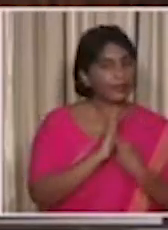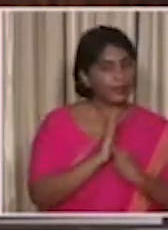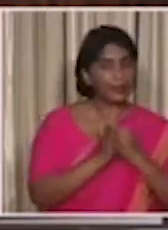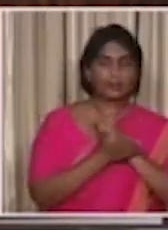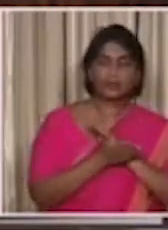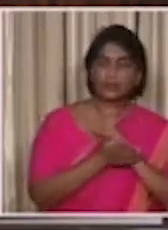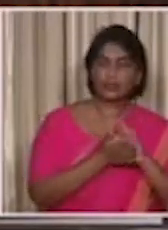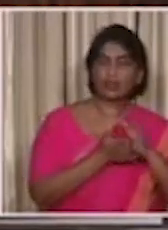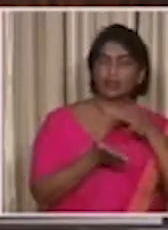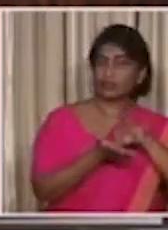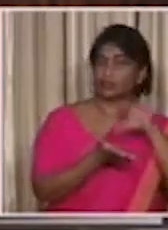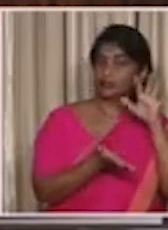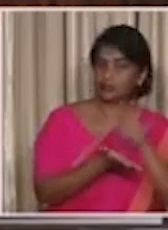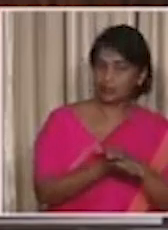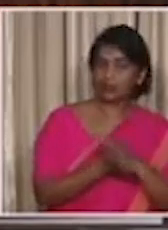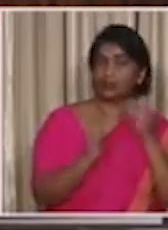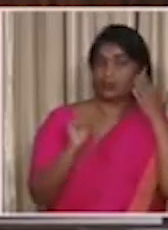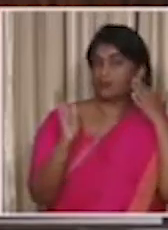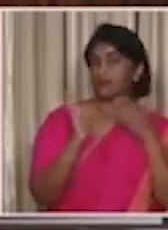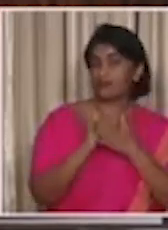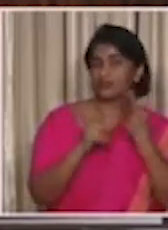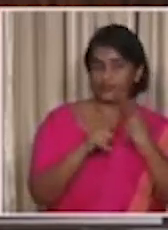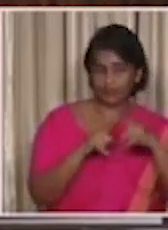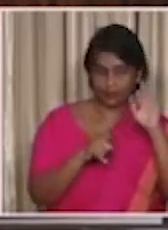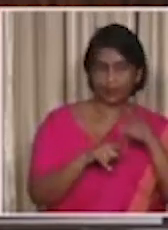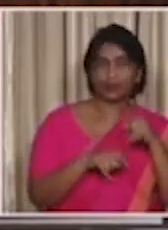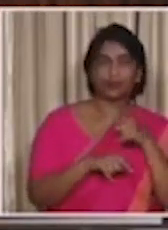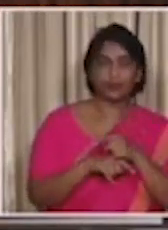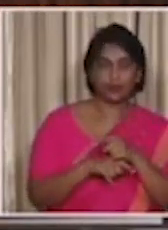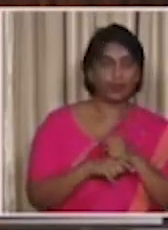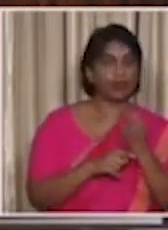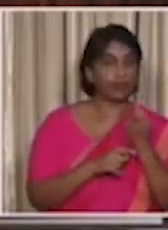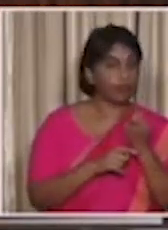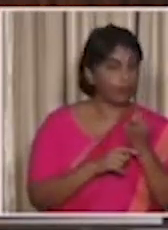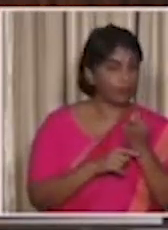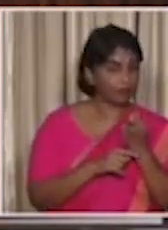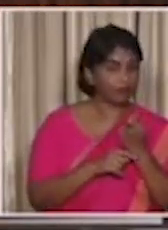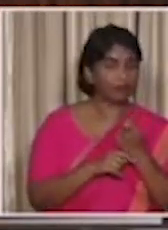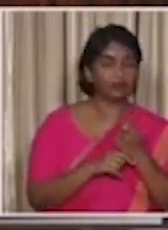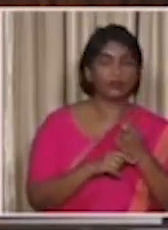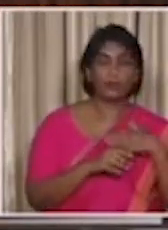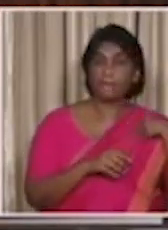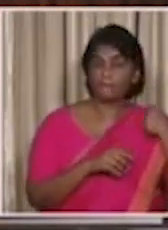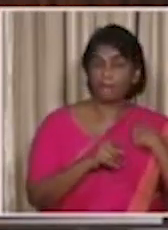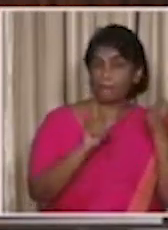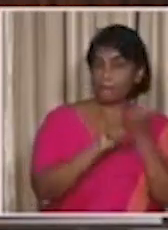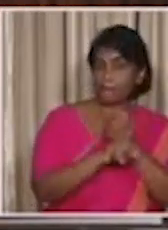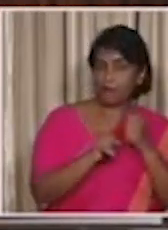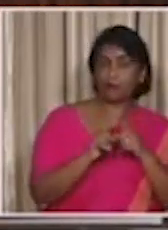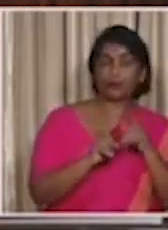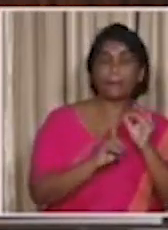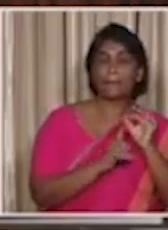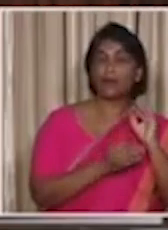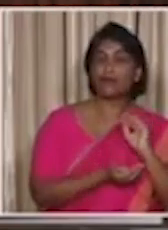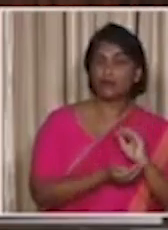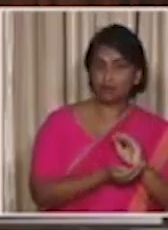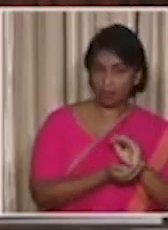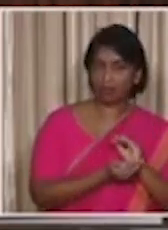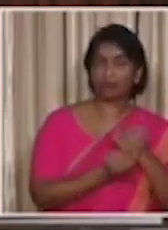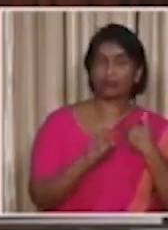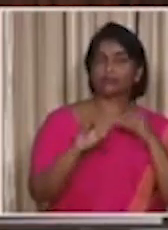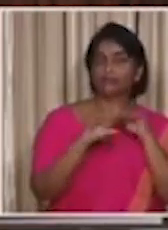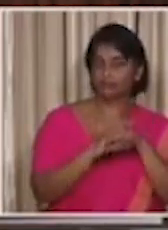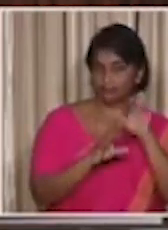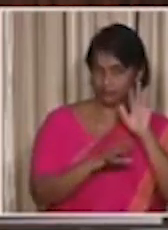සාමය රැකීම වැනි ක්ෂේත්‍ර සඳහා පමණයි. ආර්ථිකයේ ගාමක බලවේගය ලෙස පුද්ගලික අංශය